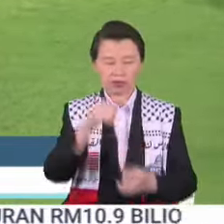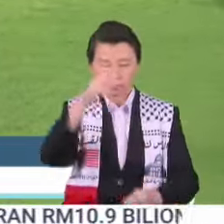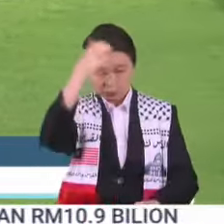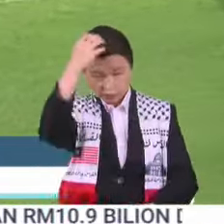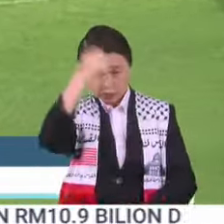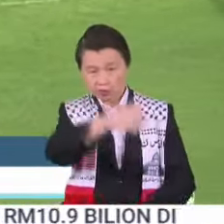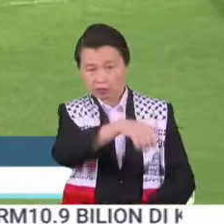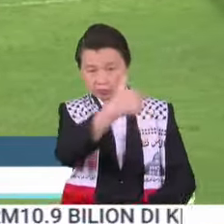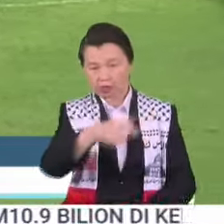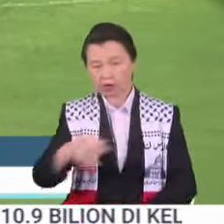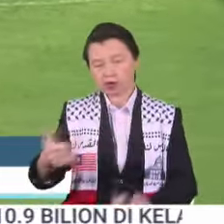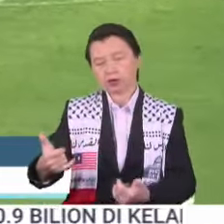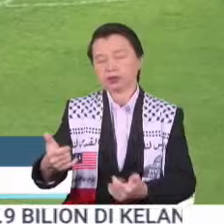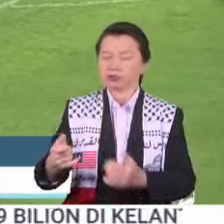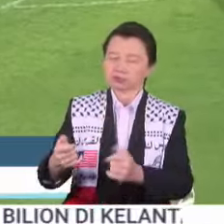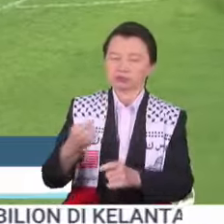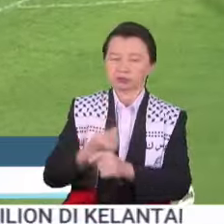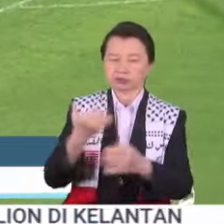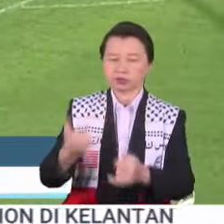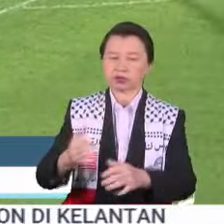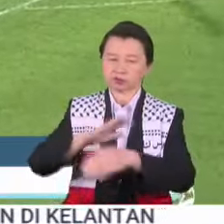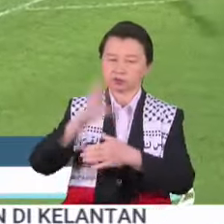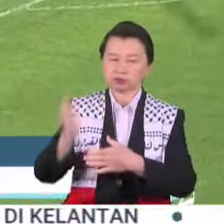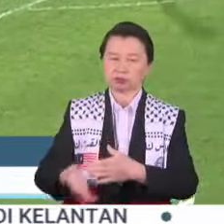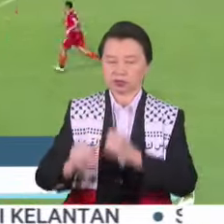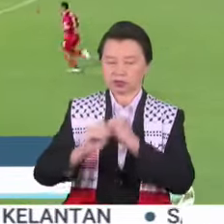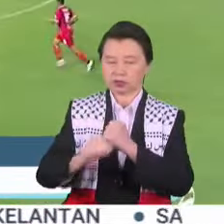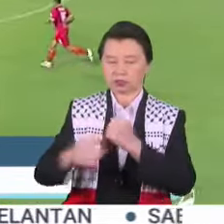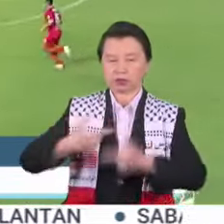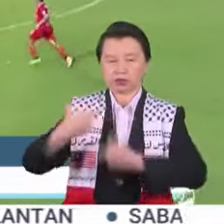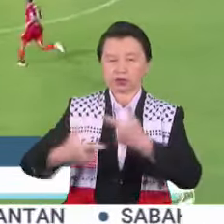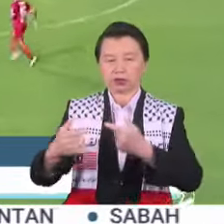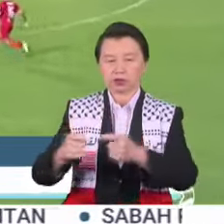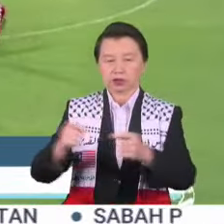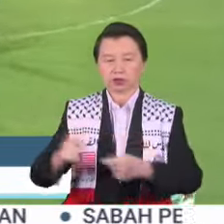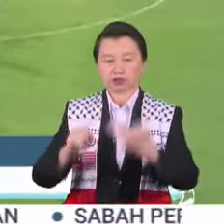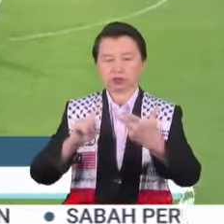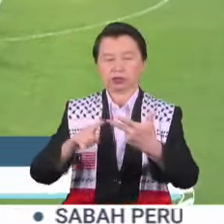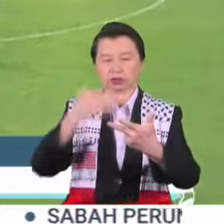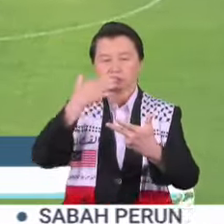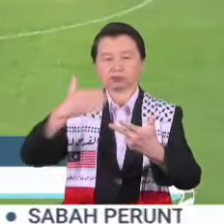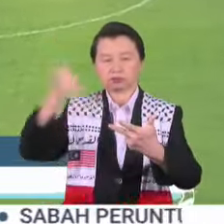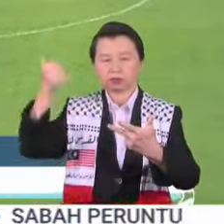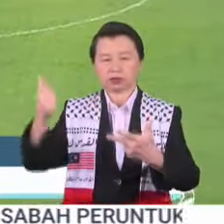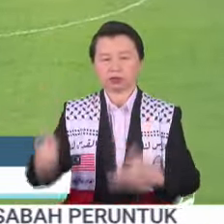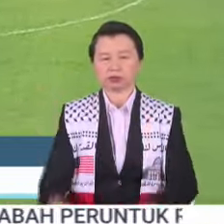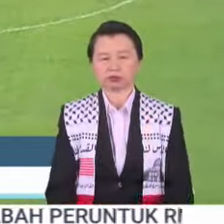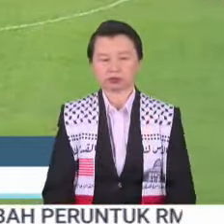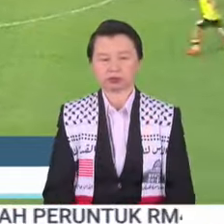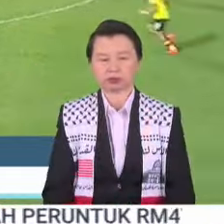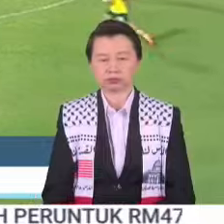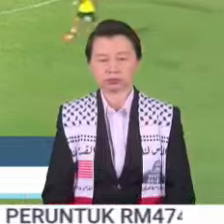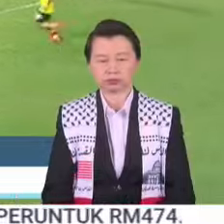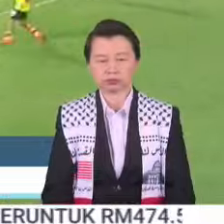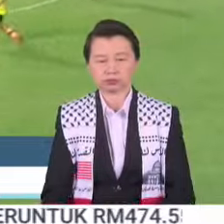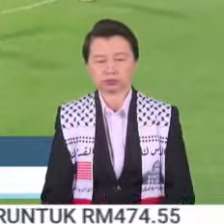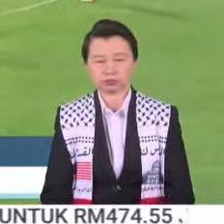FC. Sasaran Nafuzi kini mahu menamatkan kempen Liga di tempat 3 terbaik.